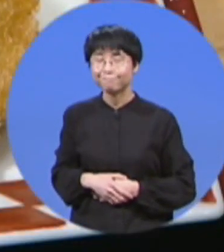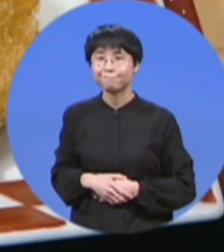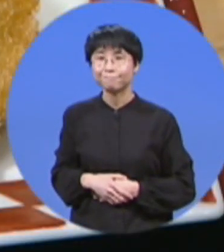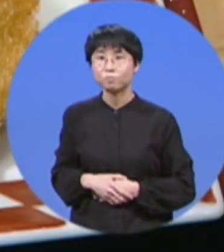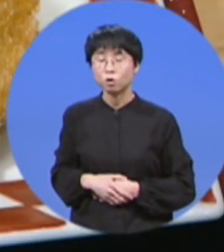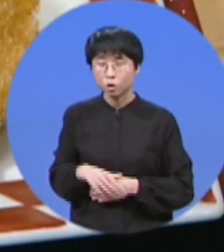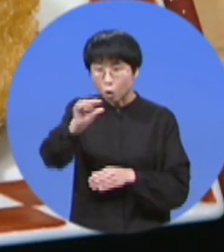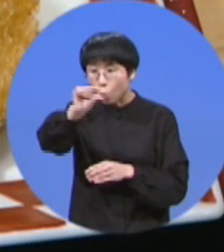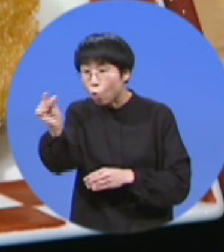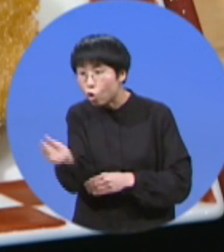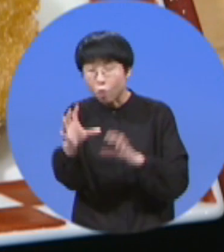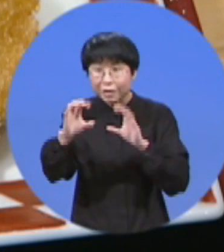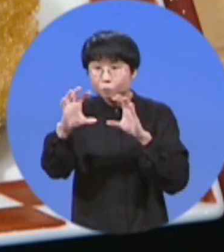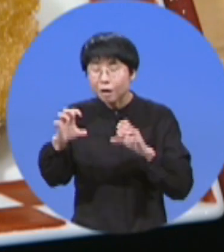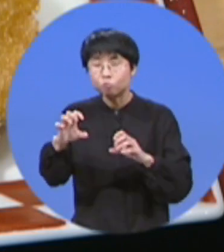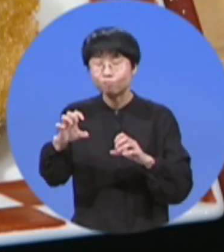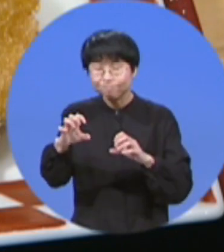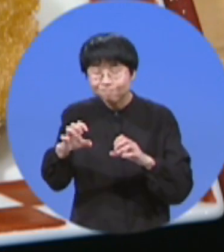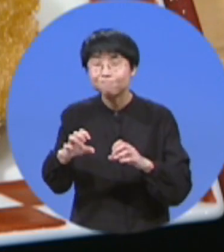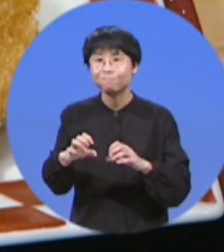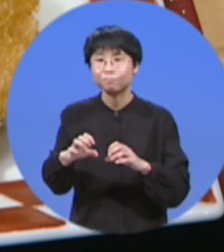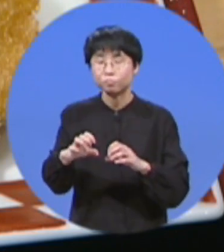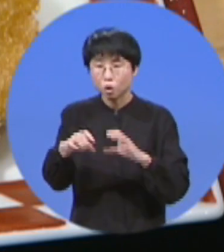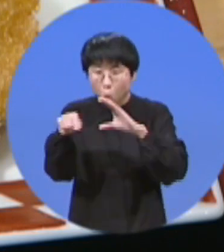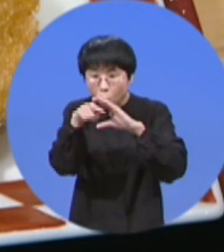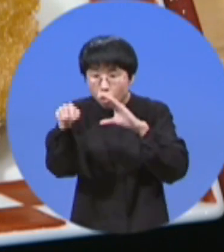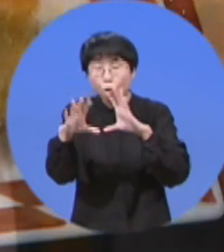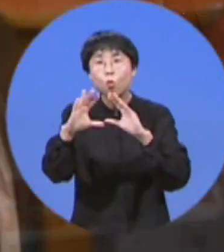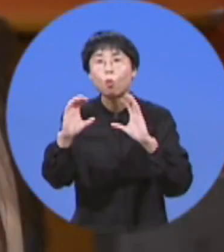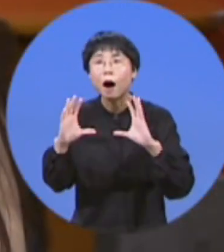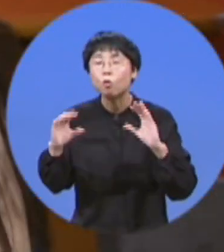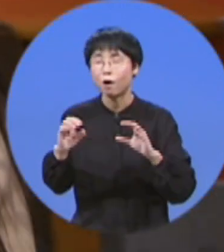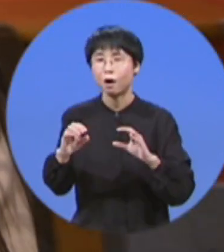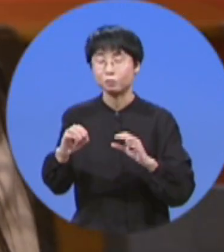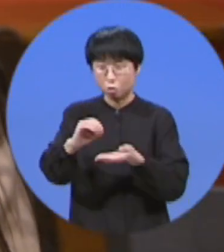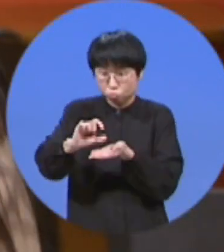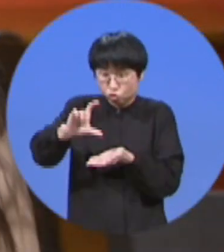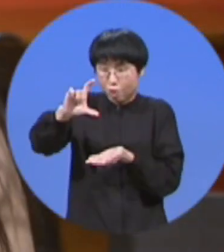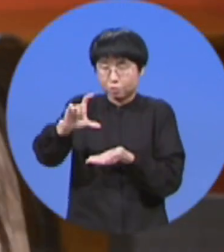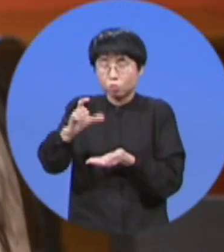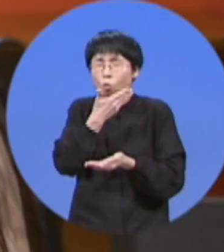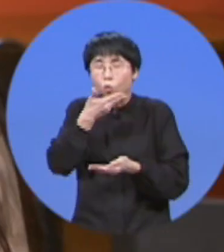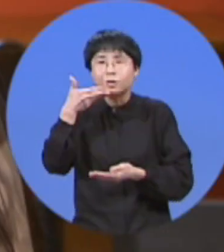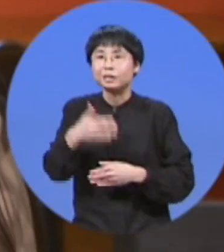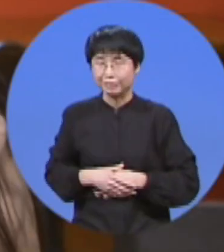うん、うん、衣サクサクでジューシーで、身はふわふわですごい分厚くて美味しいです